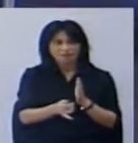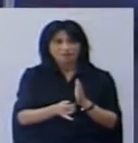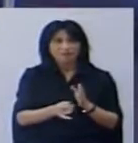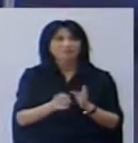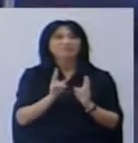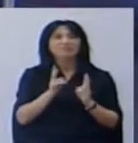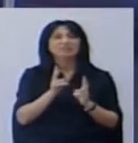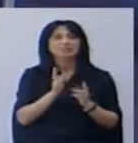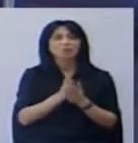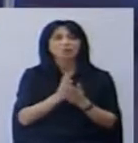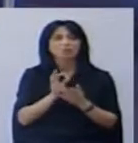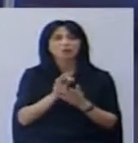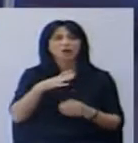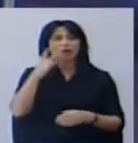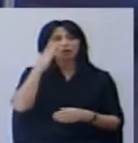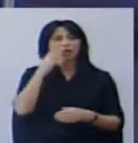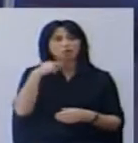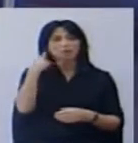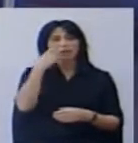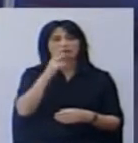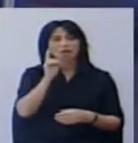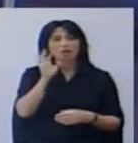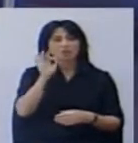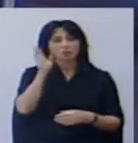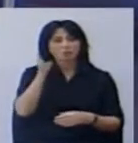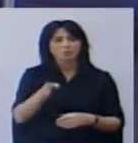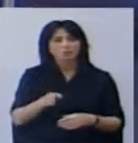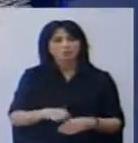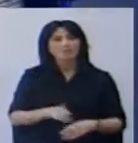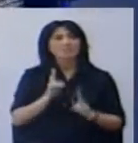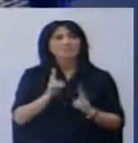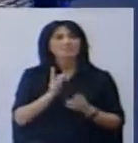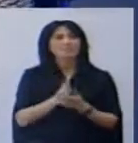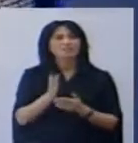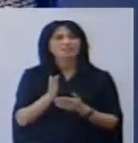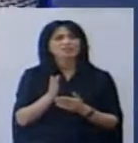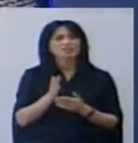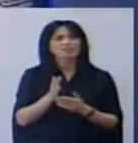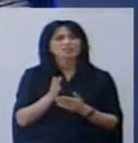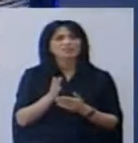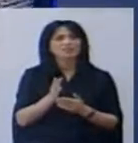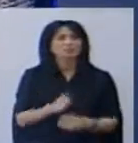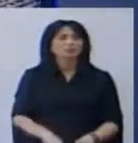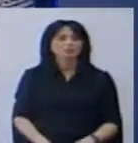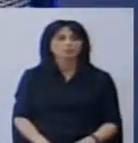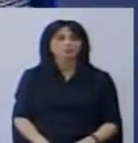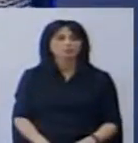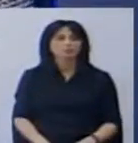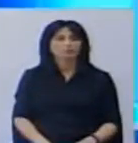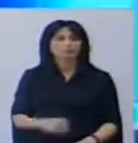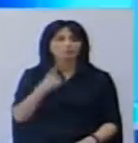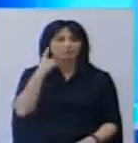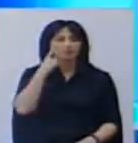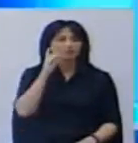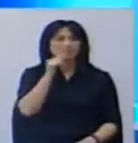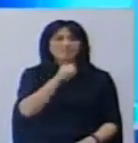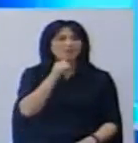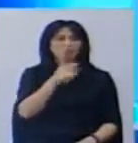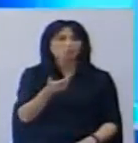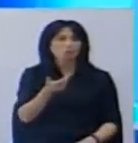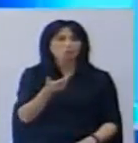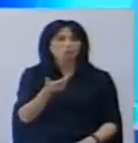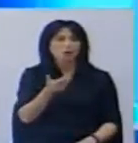ეს ქართული ოცნების მაჟორიტარ კანდიდატზე. Ანუ ადამიანებს, ნუ ახლა ნუ მე ფიქრობ ეს